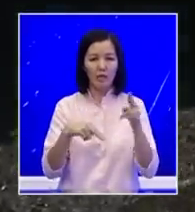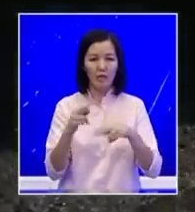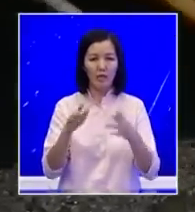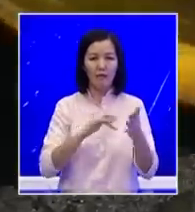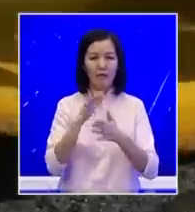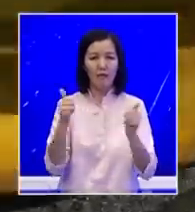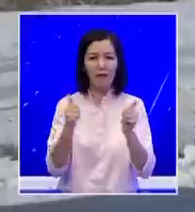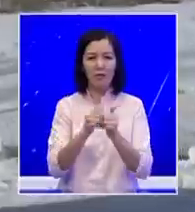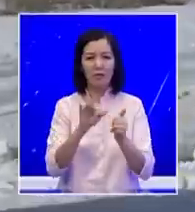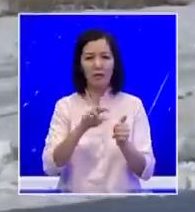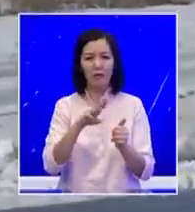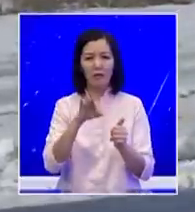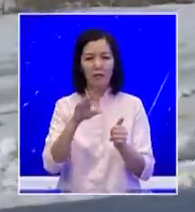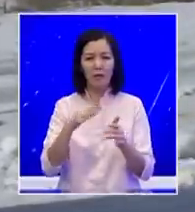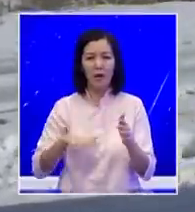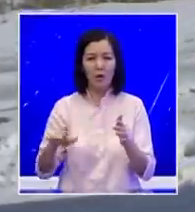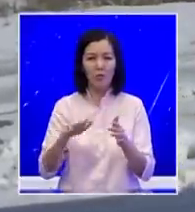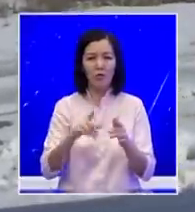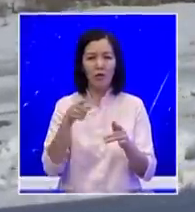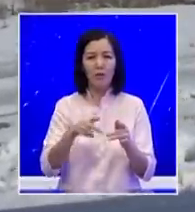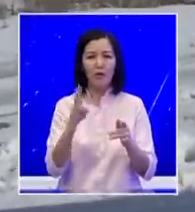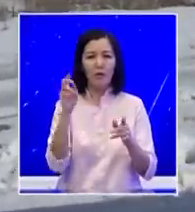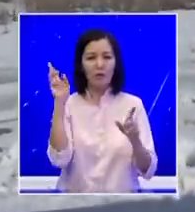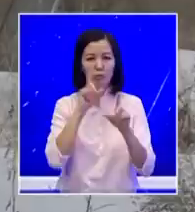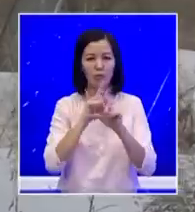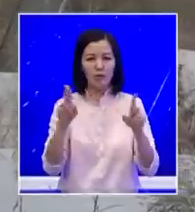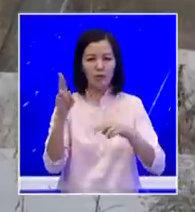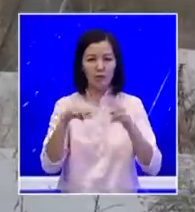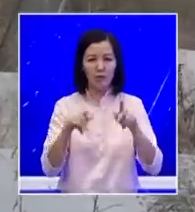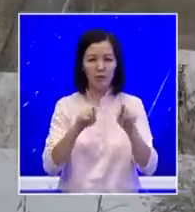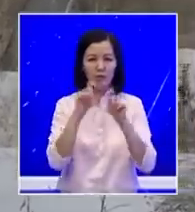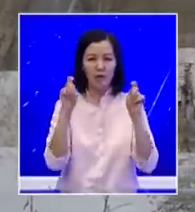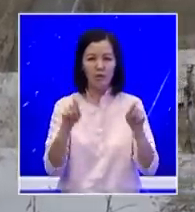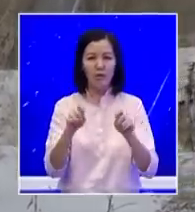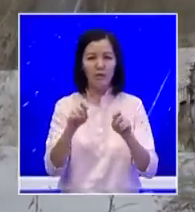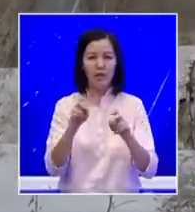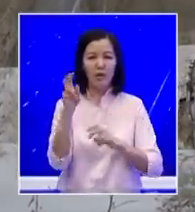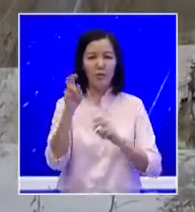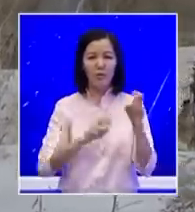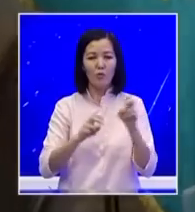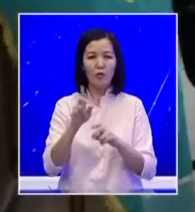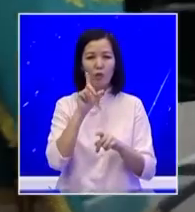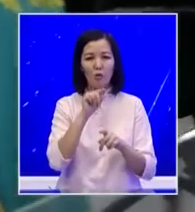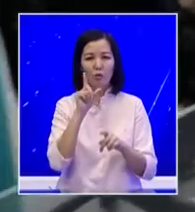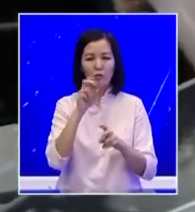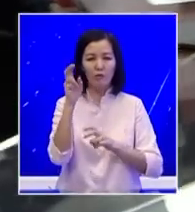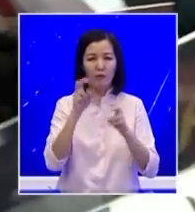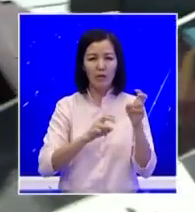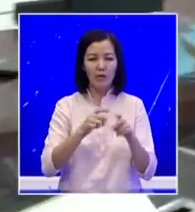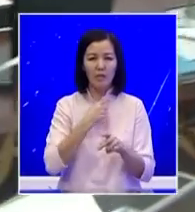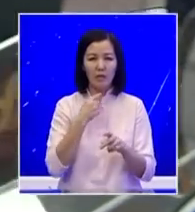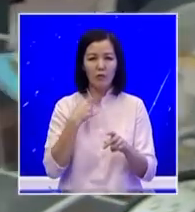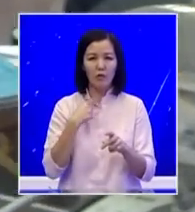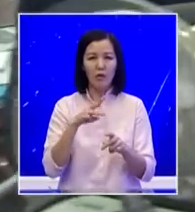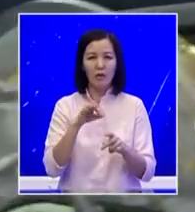іргесіндегі Ынтымақ ауылында 1200 орындық жаңа білім ошағы бой көтереді. Ал өндірісте Ұйғыр ауданында құс фабрикасы, Талдықорғандағы